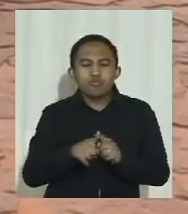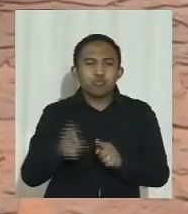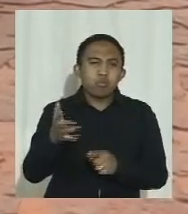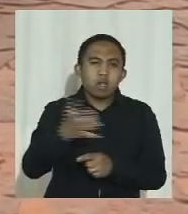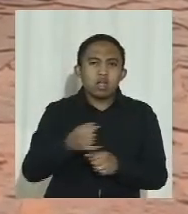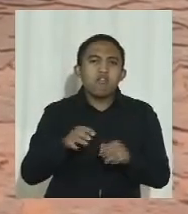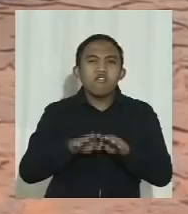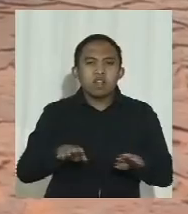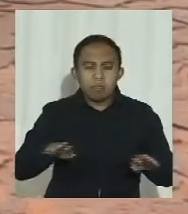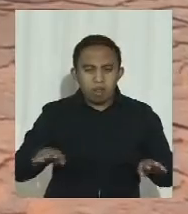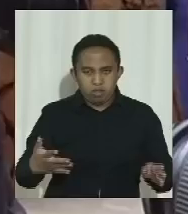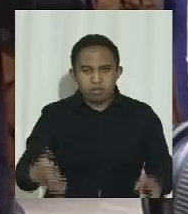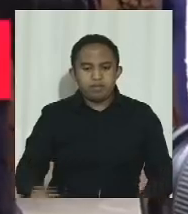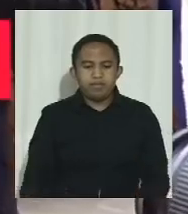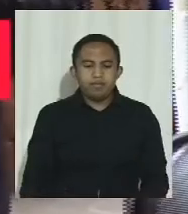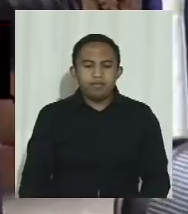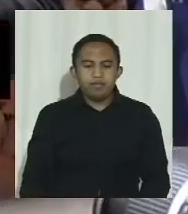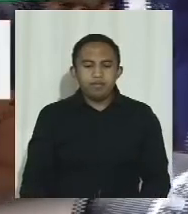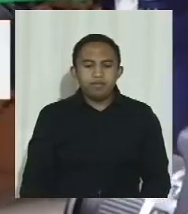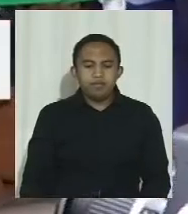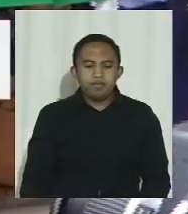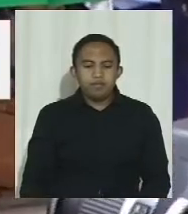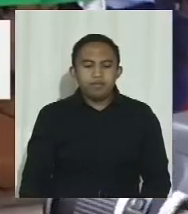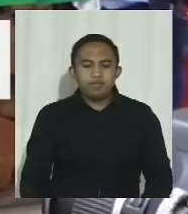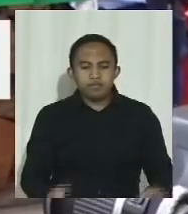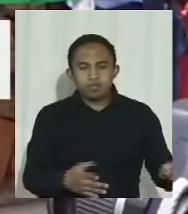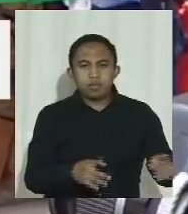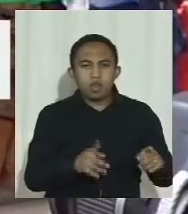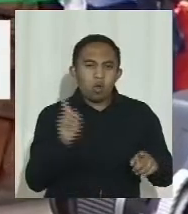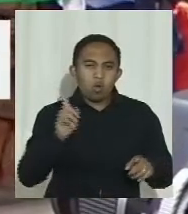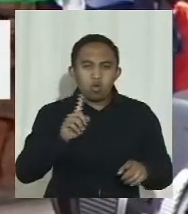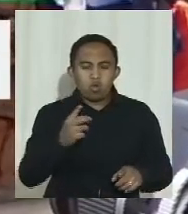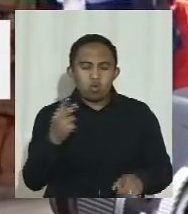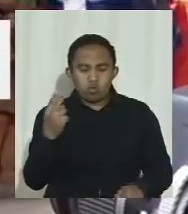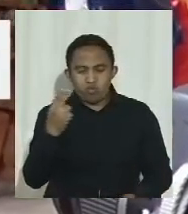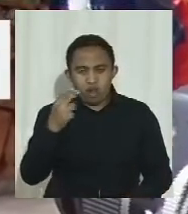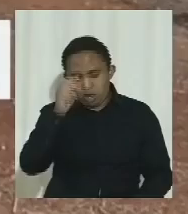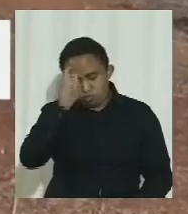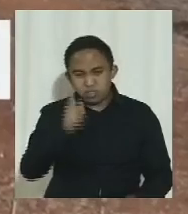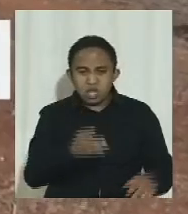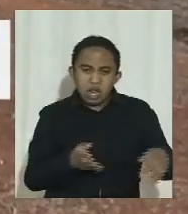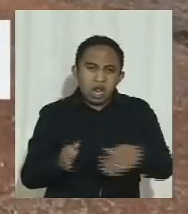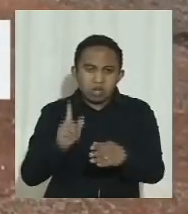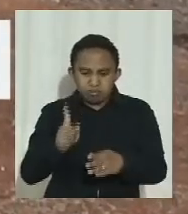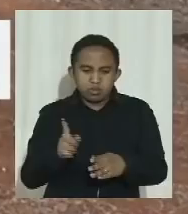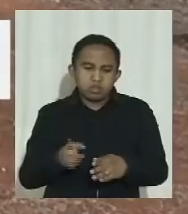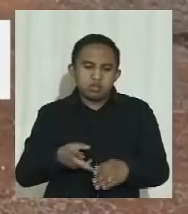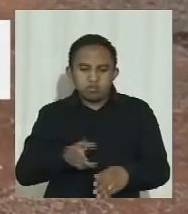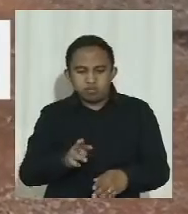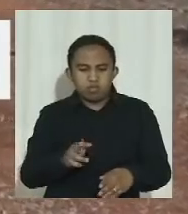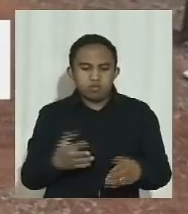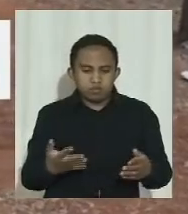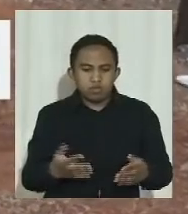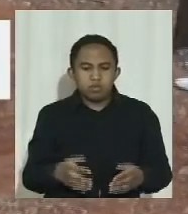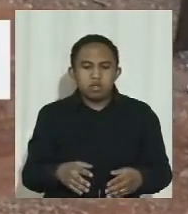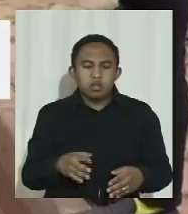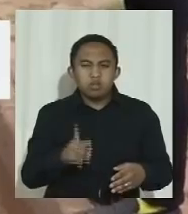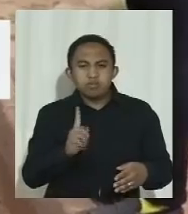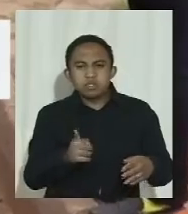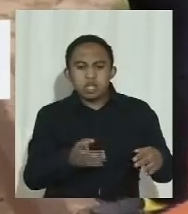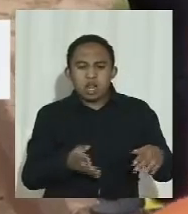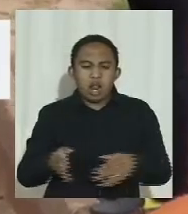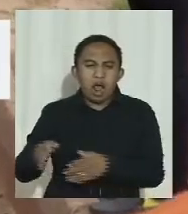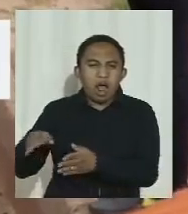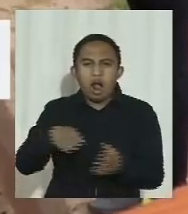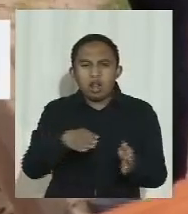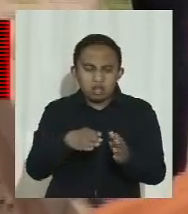Ankatso. Ankoatr'izay, notokanana ny lalakely efa vita, natomboka ihany koa ny fanajariana ho tara ireo lalana manodidina